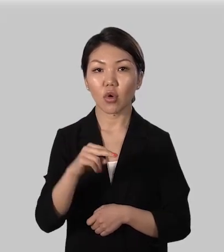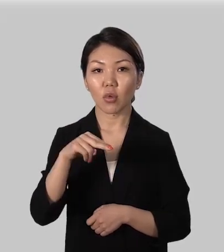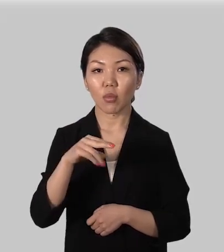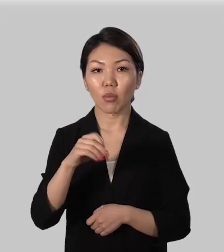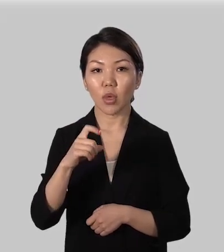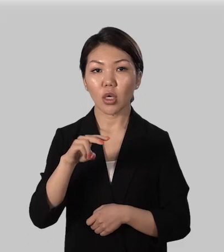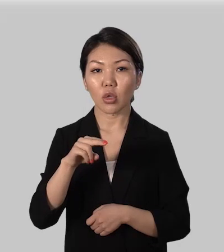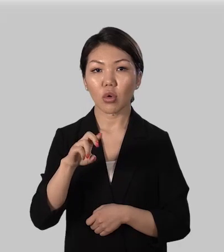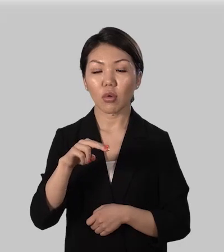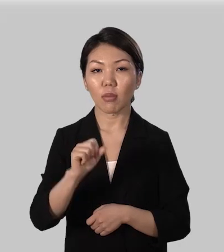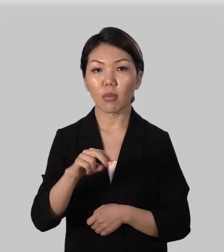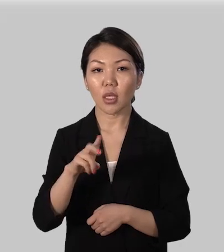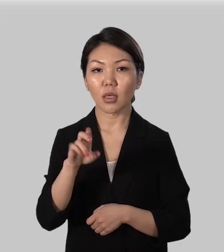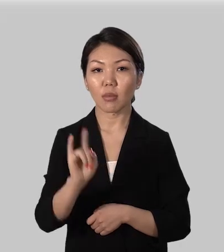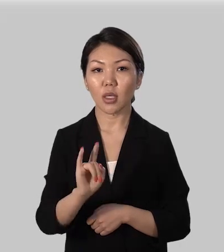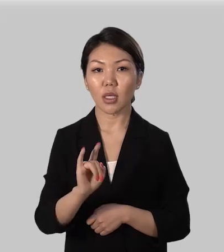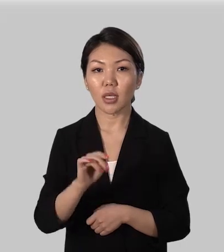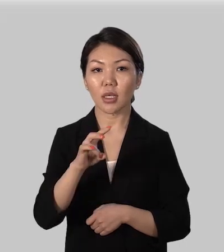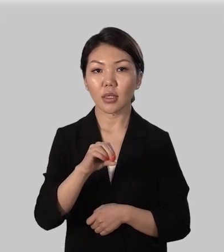рассказывает мне сказки